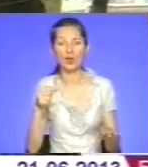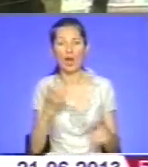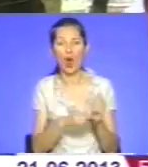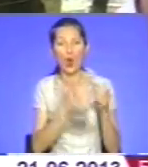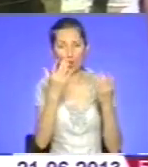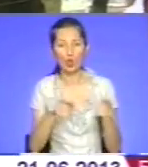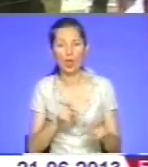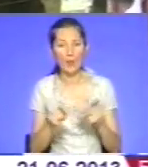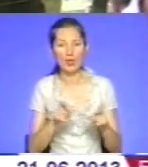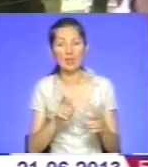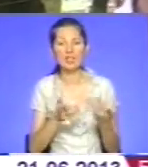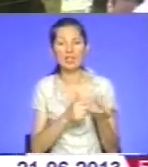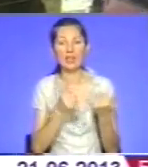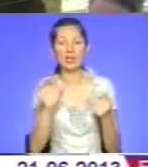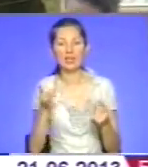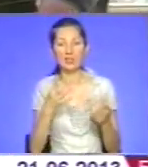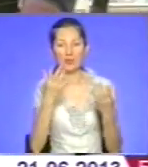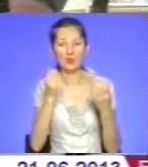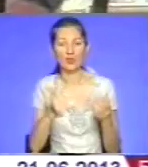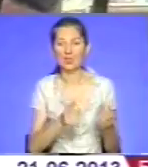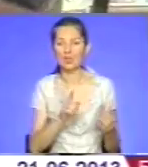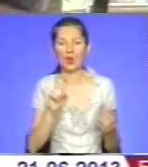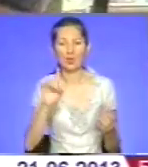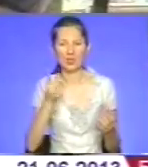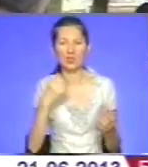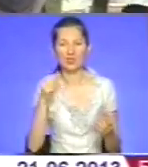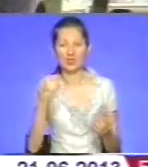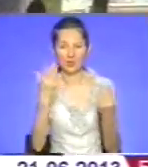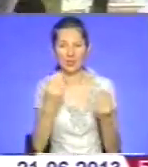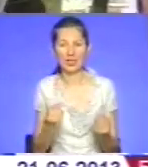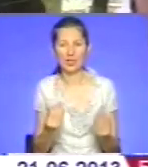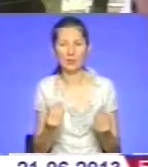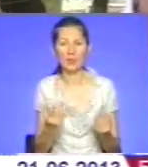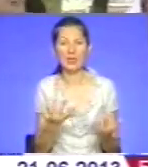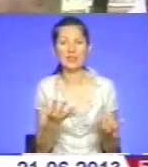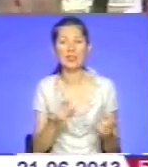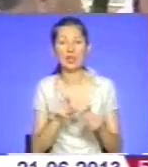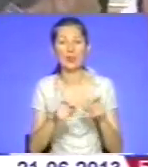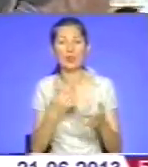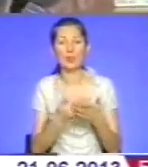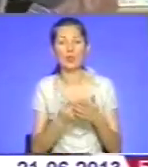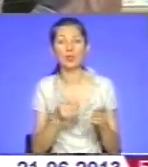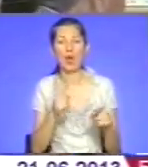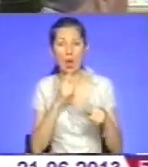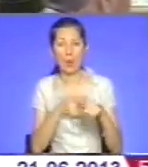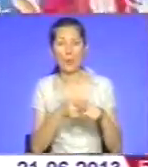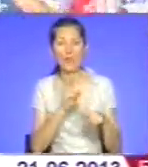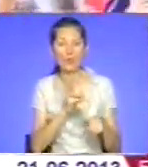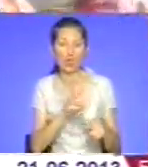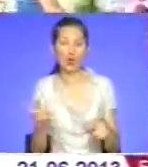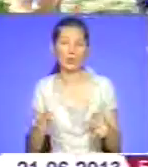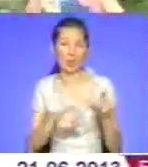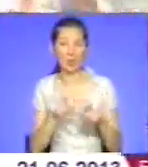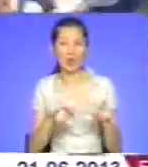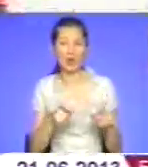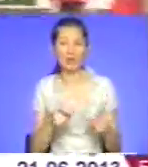бігаєте чи там кілька разів в тиждень? Ні, та раз в день так. Скільки пробігаєте? Ну, та десь пів кілометра пробігаю так. Микола